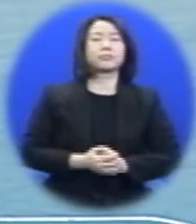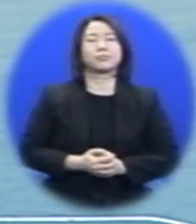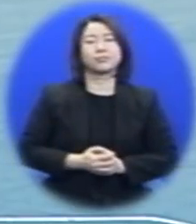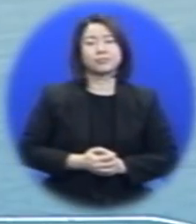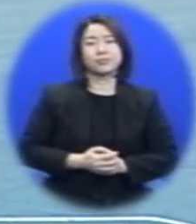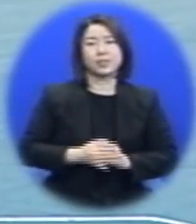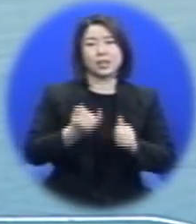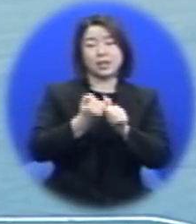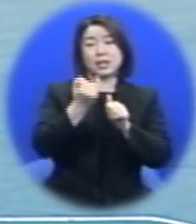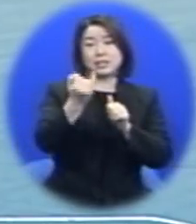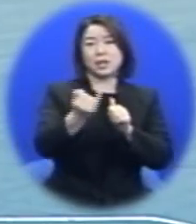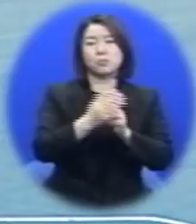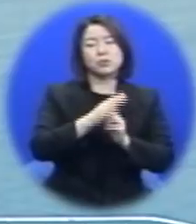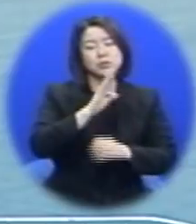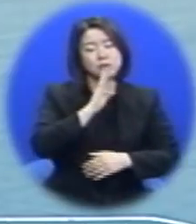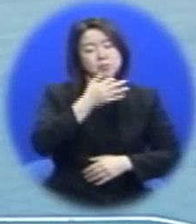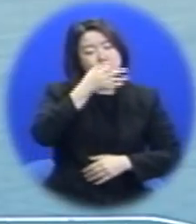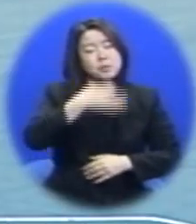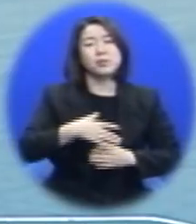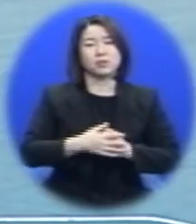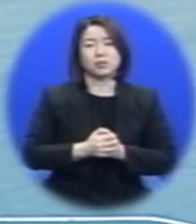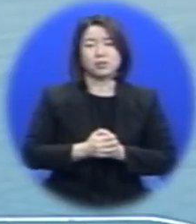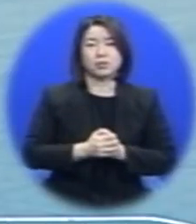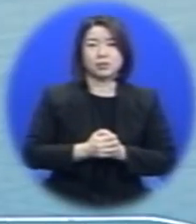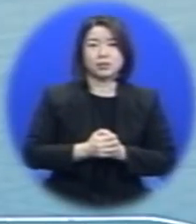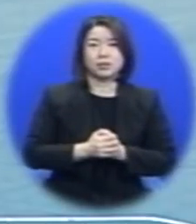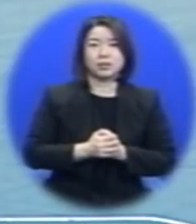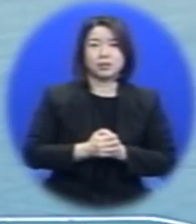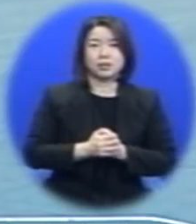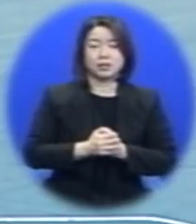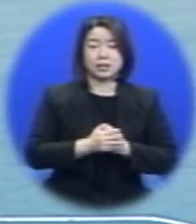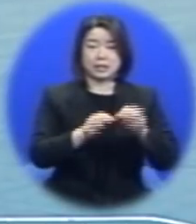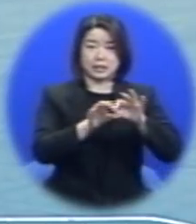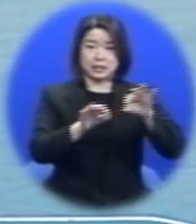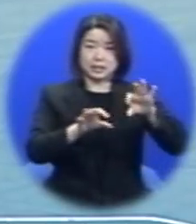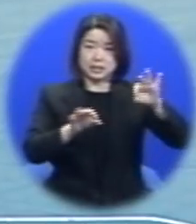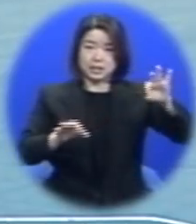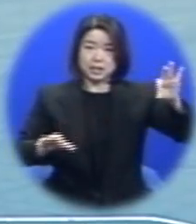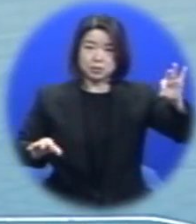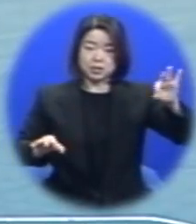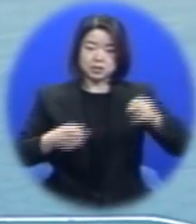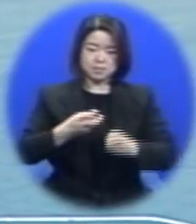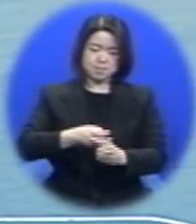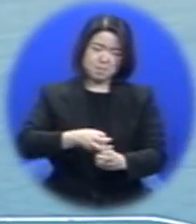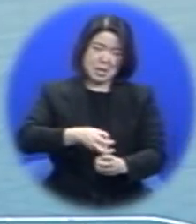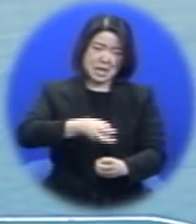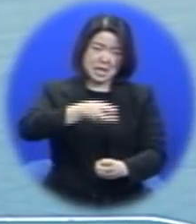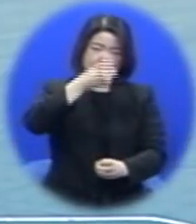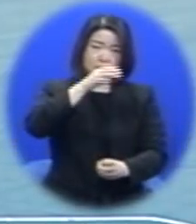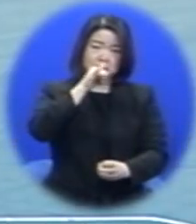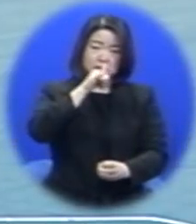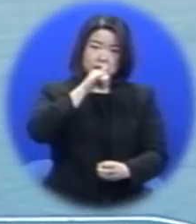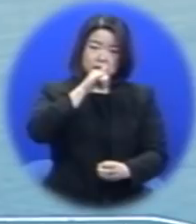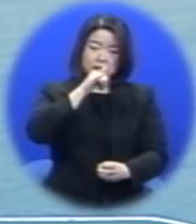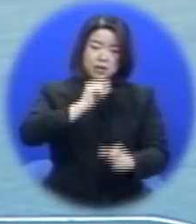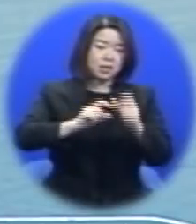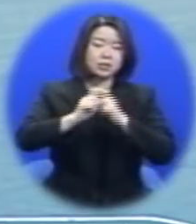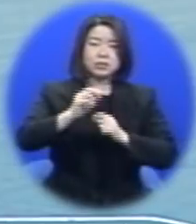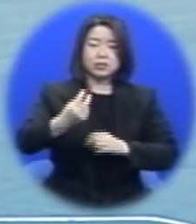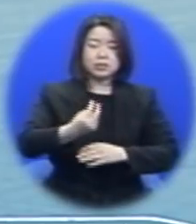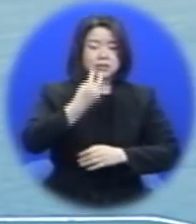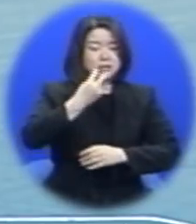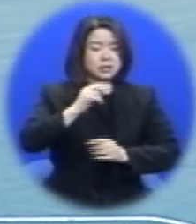사모님은 얼마나 힘들었는지 대나무 꼬창이 같이 그렇게 말랐습니다. 도무지 더 살 수가 없을 것